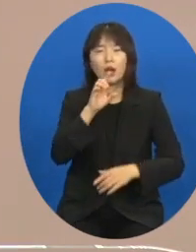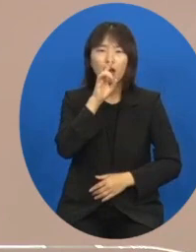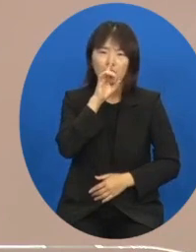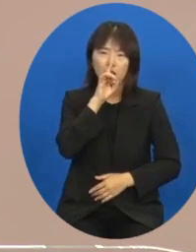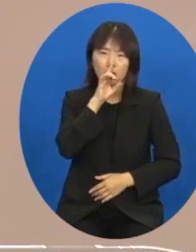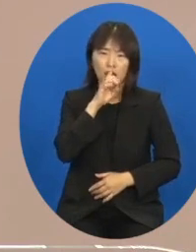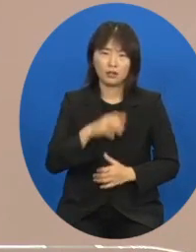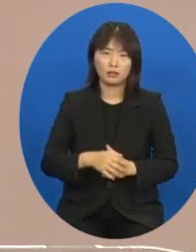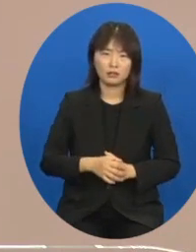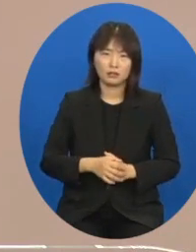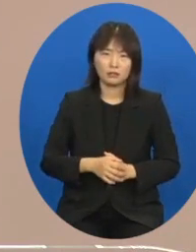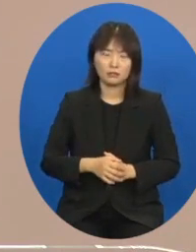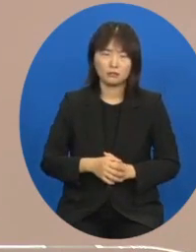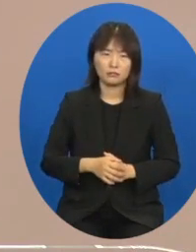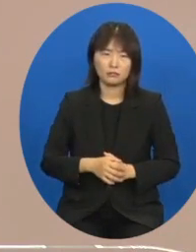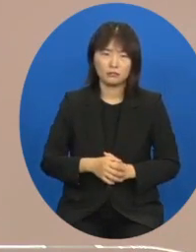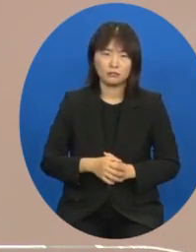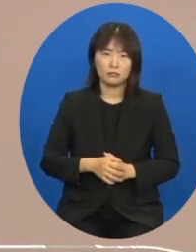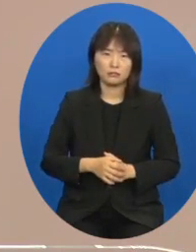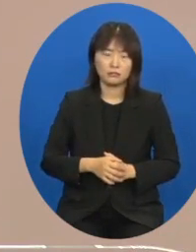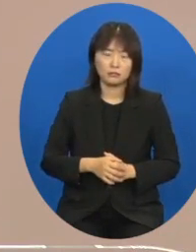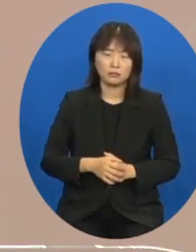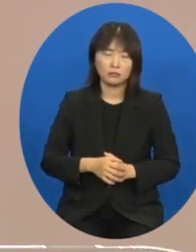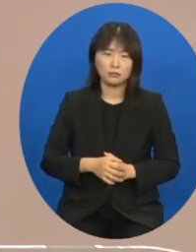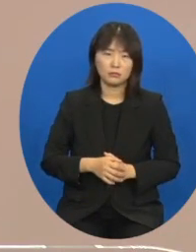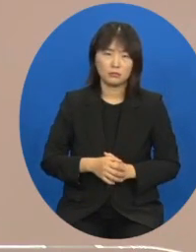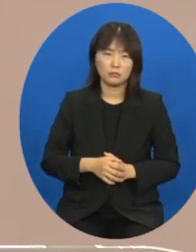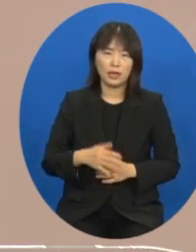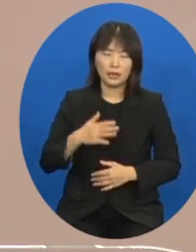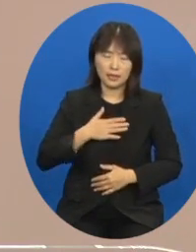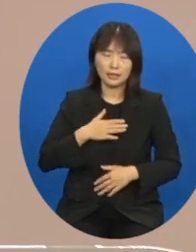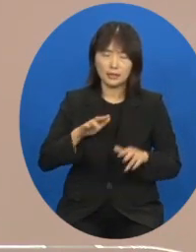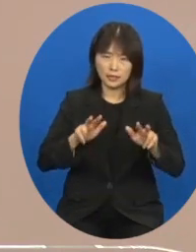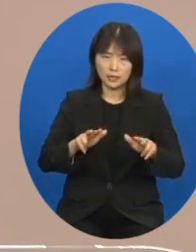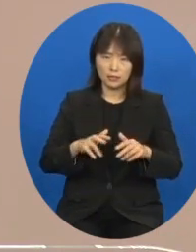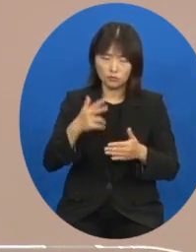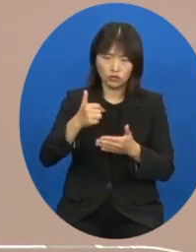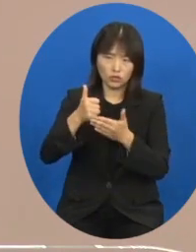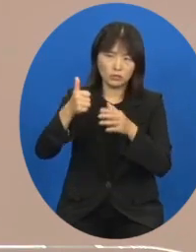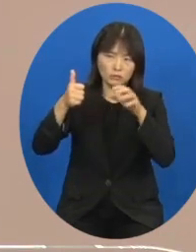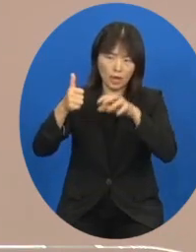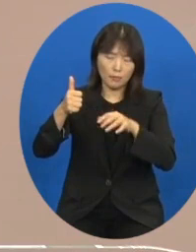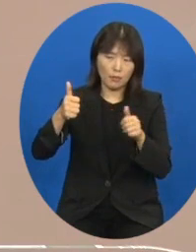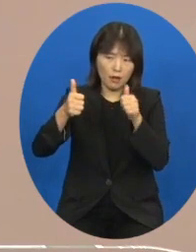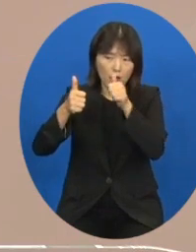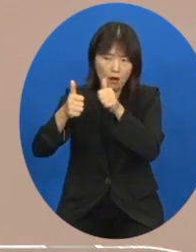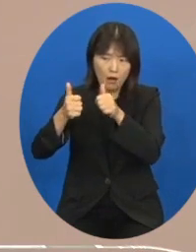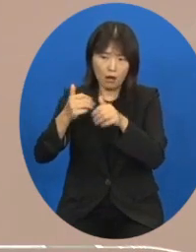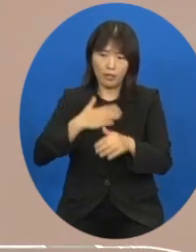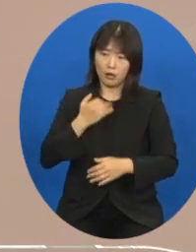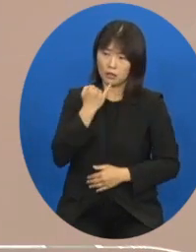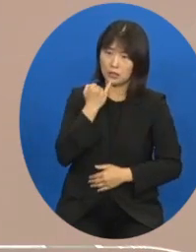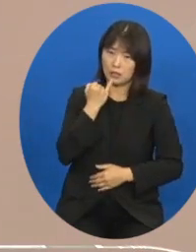오는 날 그렇게 생각하면 안 됩니다. 내가 지금 주님 앞에 서도 괜찮은가?